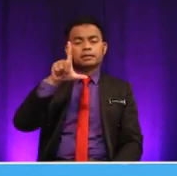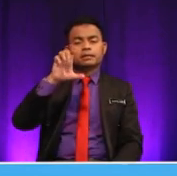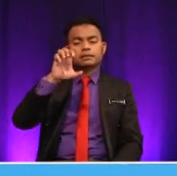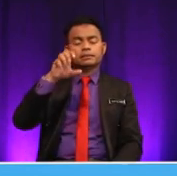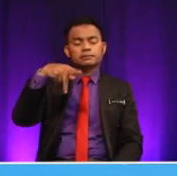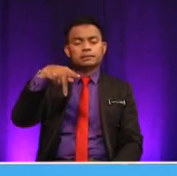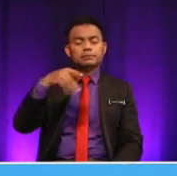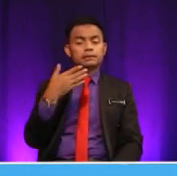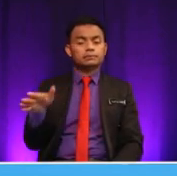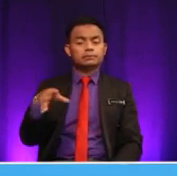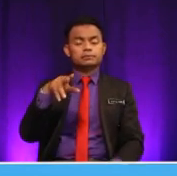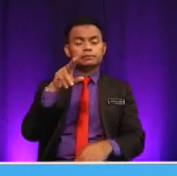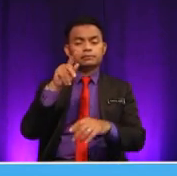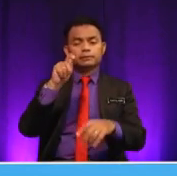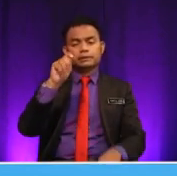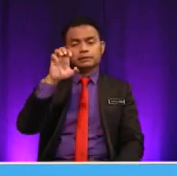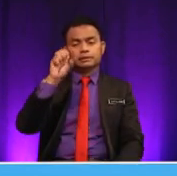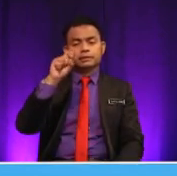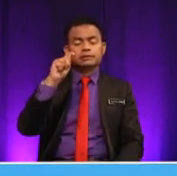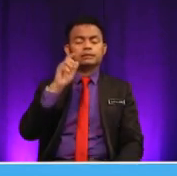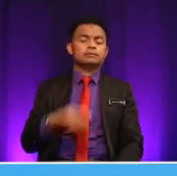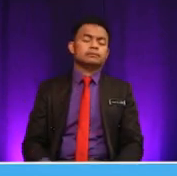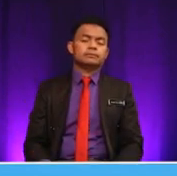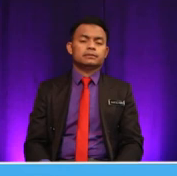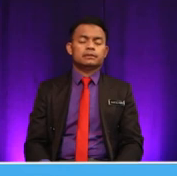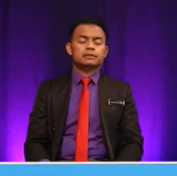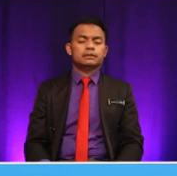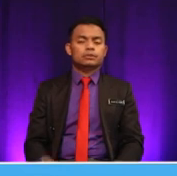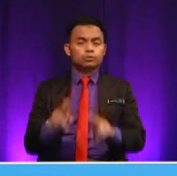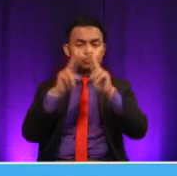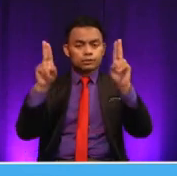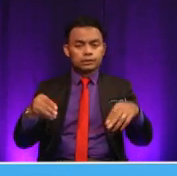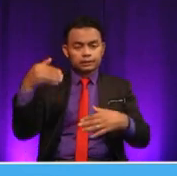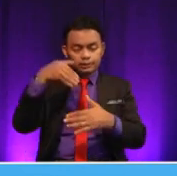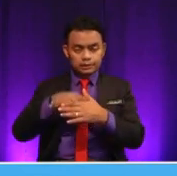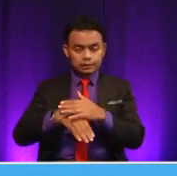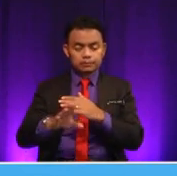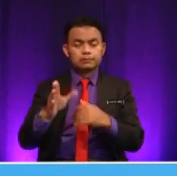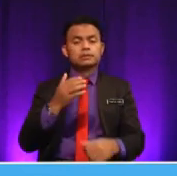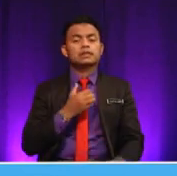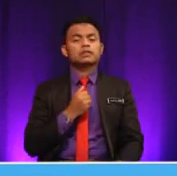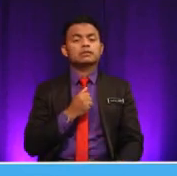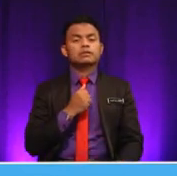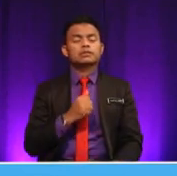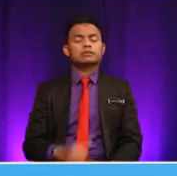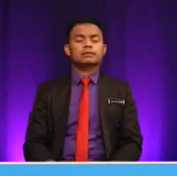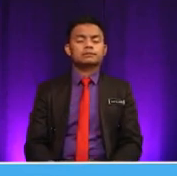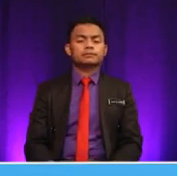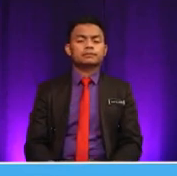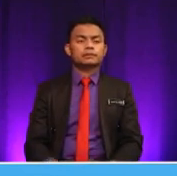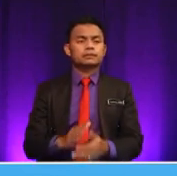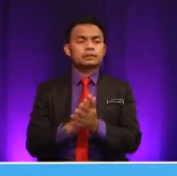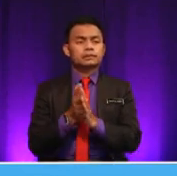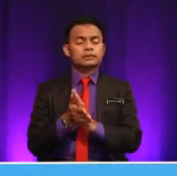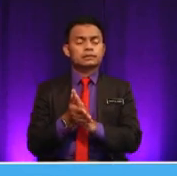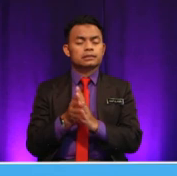ujiannya dalam komponen kardiovaskuler jadi Apakah